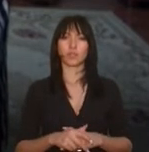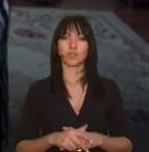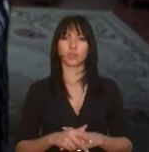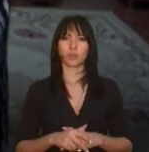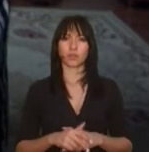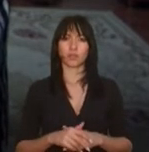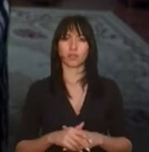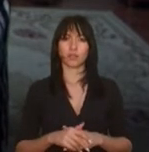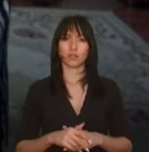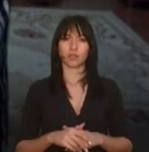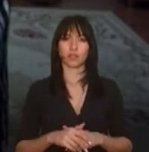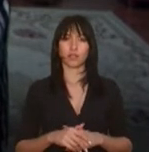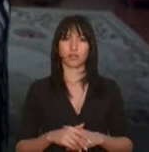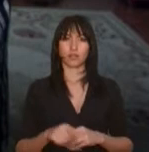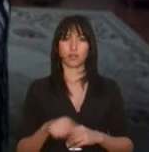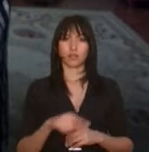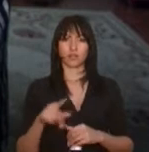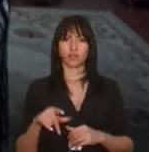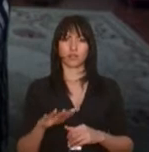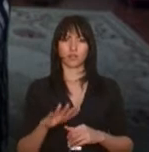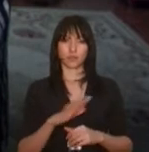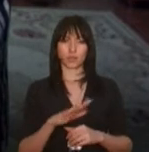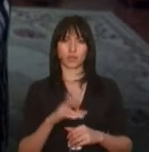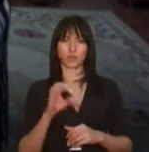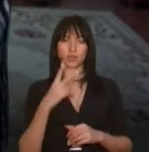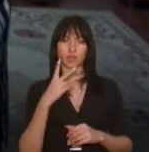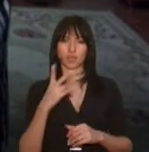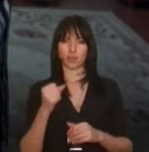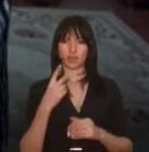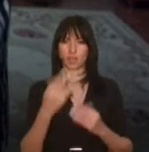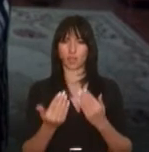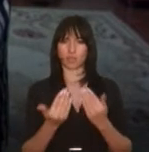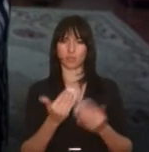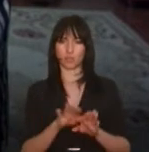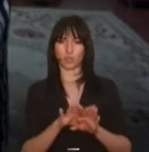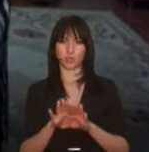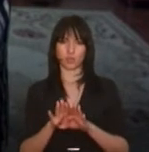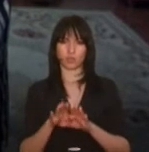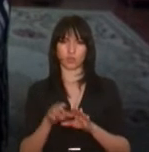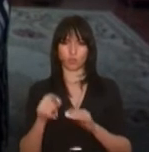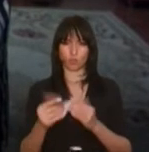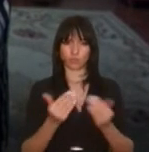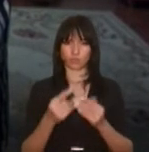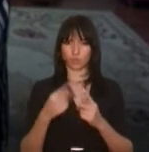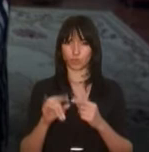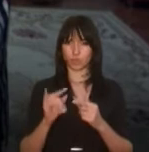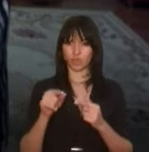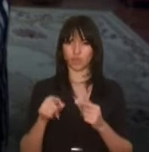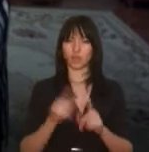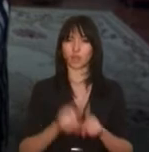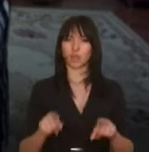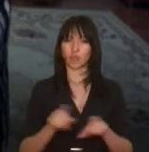Вона є 086 про стан здоров'я дитини, котрий записується і також висновок